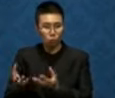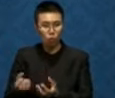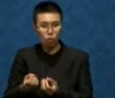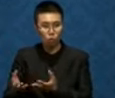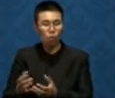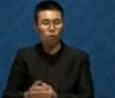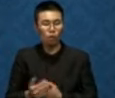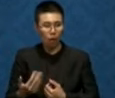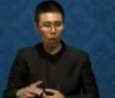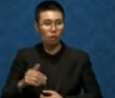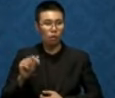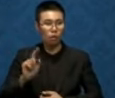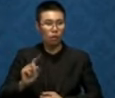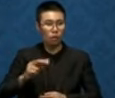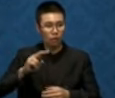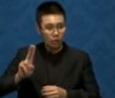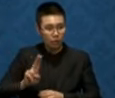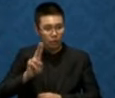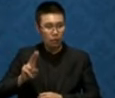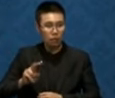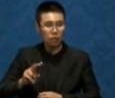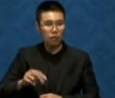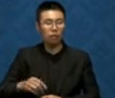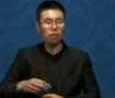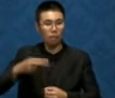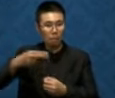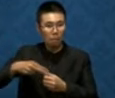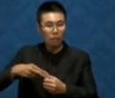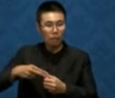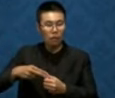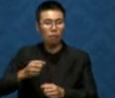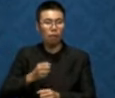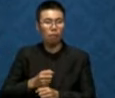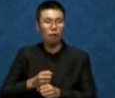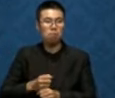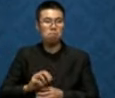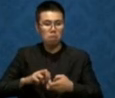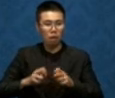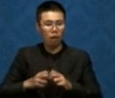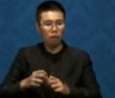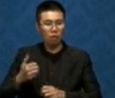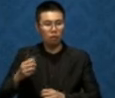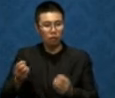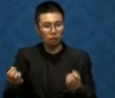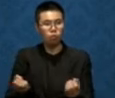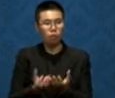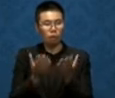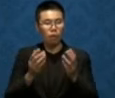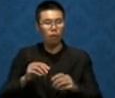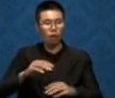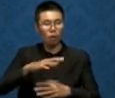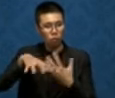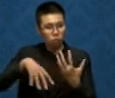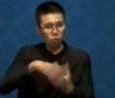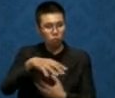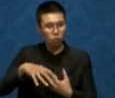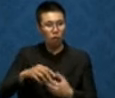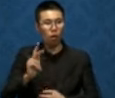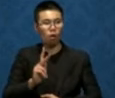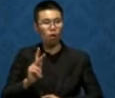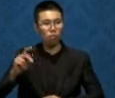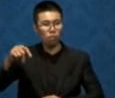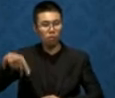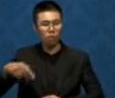เชื้อเพลิงที่ทำลายสิ่งแวดล้อมอันนี้เนี่ยมันก็จะเป็นปัญหานะครับแล้วข้อที่ 2คือว่ากกพนะครับจะมี